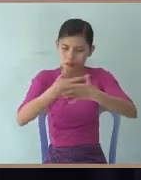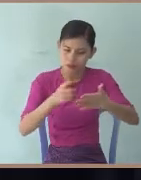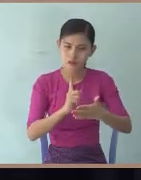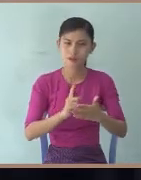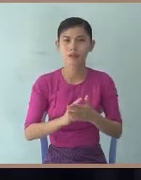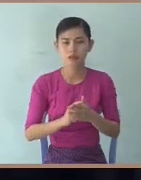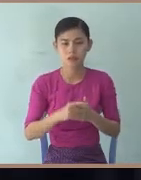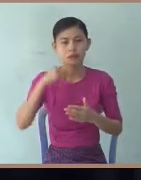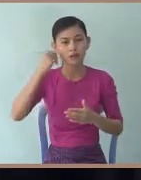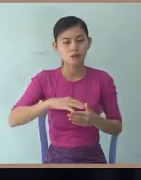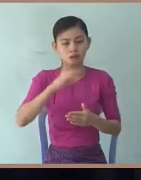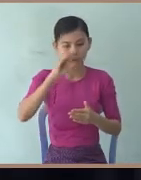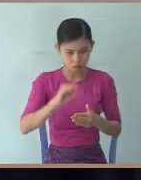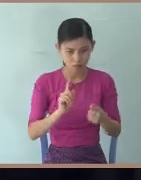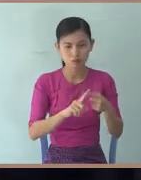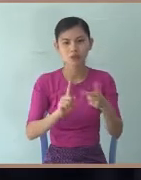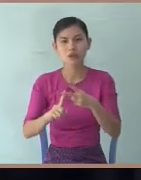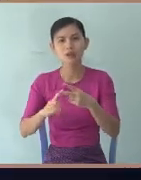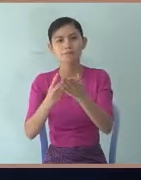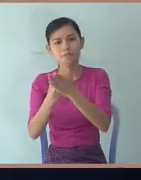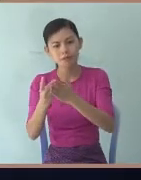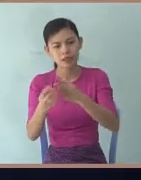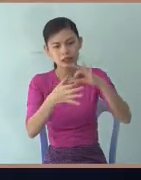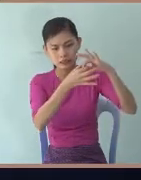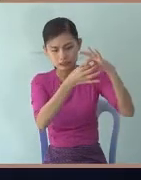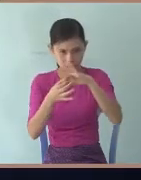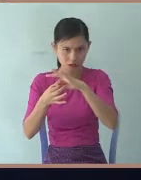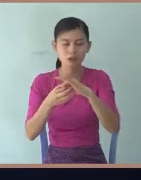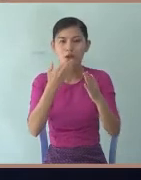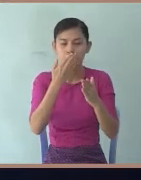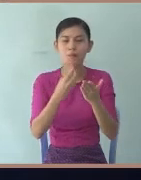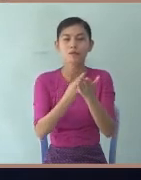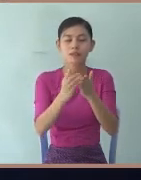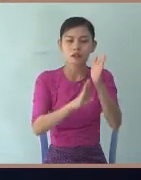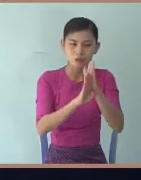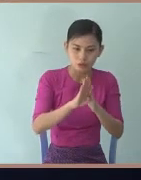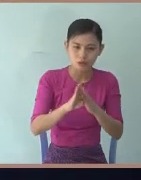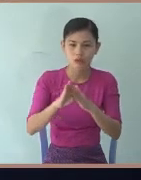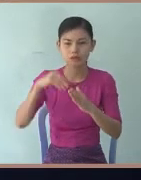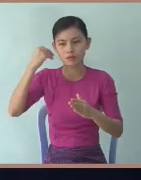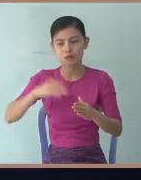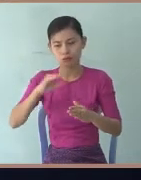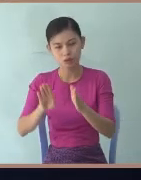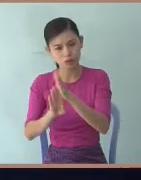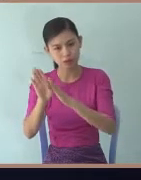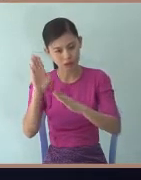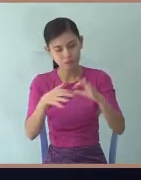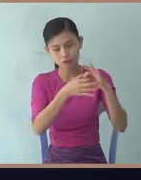လူငယ်ကဏ္ဍနဲ့ပညာရေးကဏ္ဍဆိုတာကလည်းဆက်ဆက်နေတယ်အဲ့တော့ဒီကဏ္ဍတွေမှာဖွံ့ဖြိုးတိုးတက်အောင်လို့ဘယ်လိုလှုပ်ဆောင်ပေးမလဲဆိုပြီးတော့